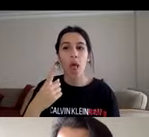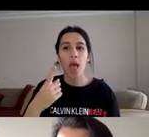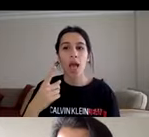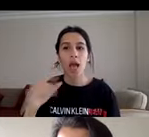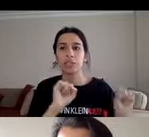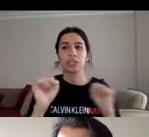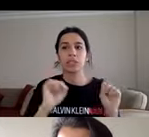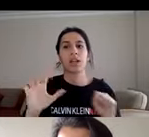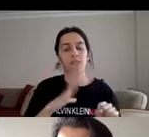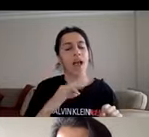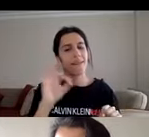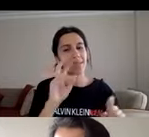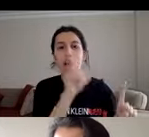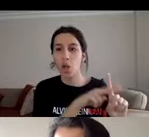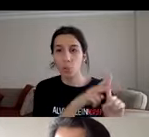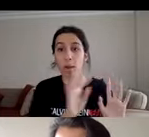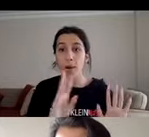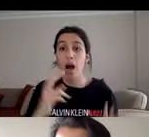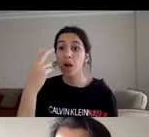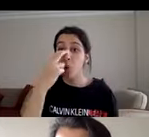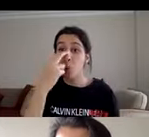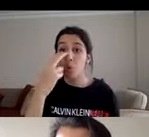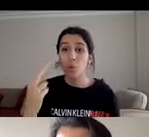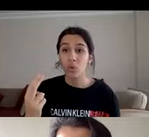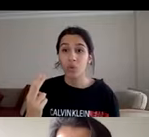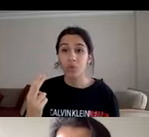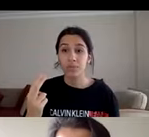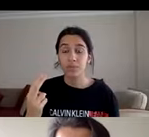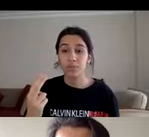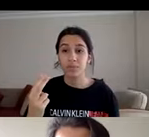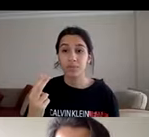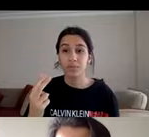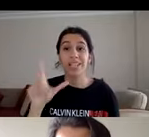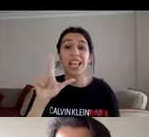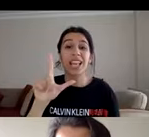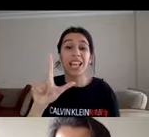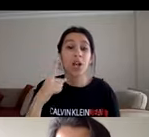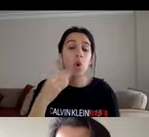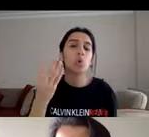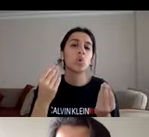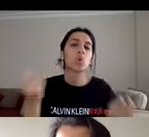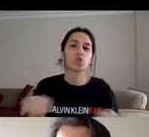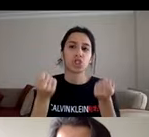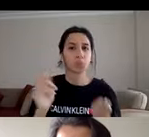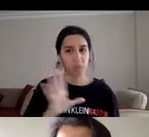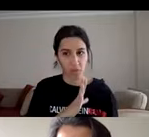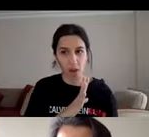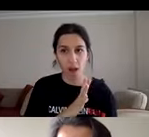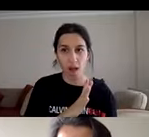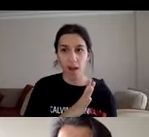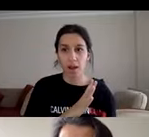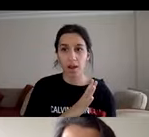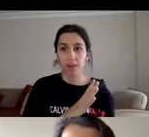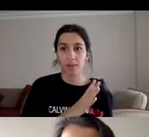ediyor. Katılıyorum ben de buna. Ama işte görme engellerin ihtiyaçlarına yönelik çok çalışma var.